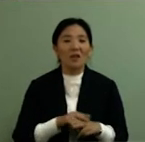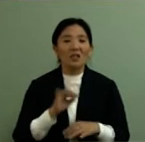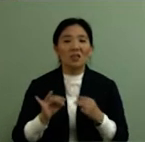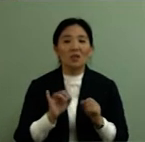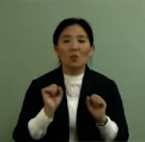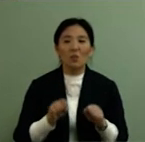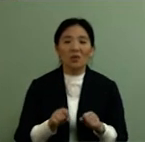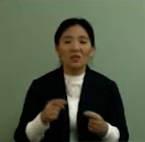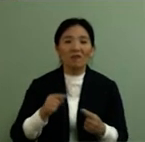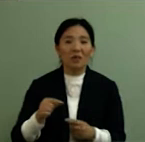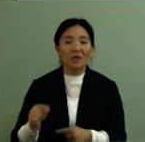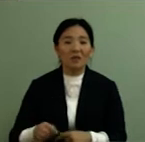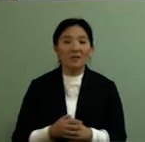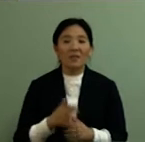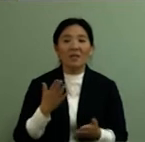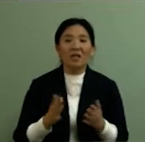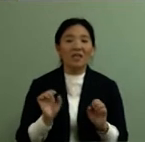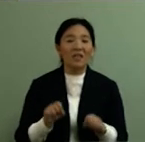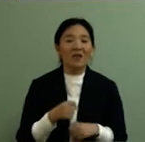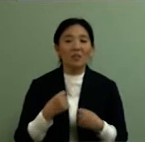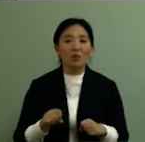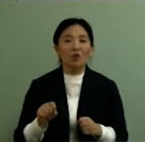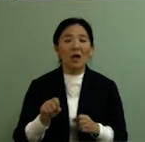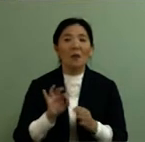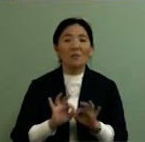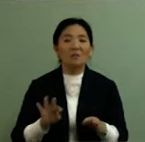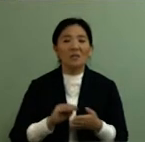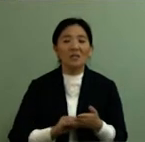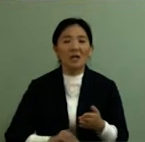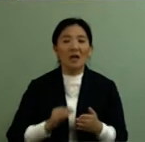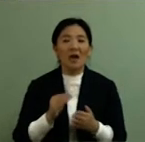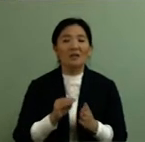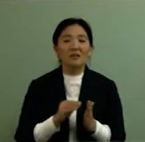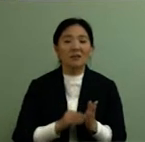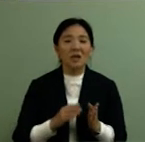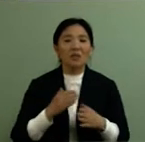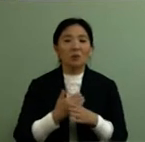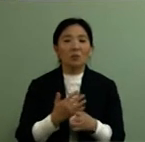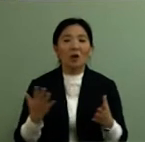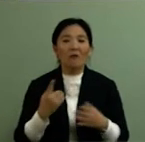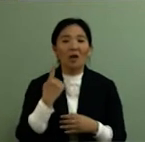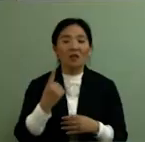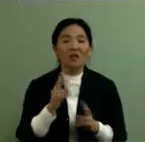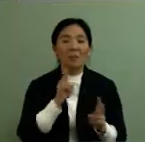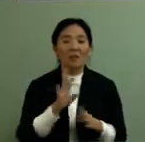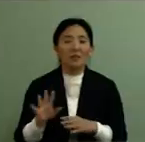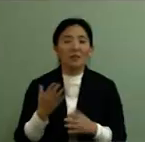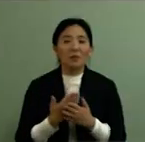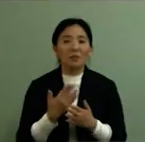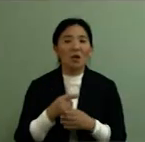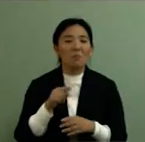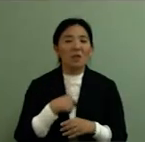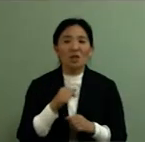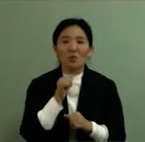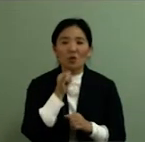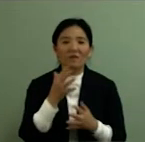интересы могут совпадать. Или невозможность описания и оценки с помощью какого-либо одного показателя. То есть мы не